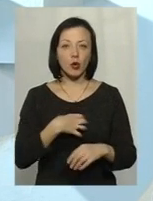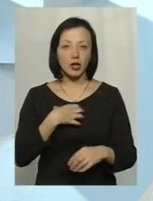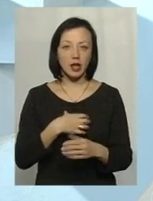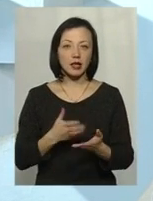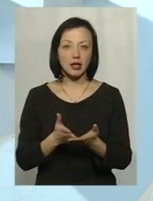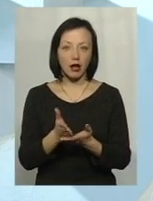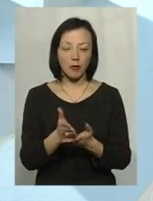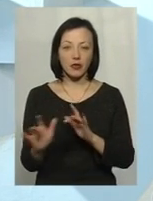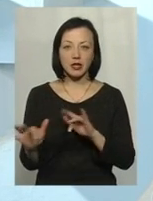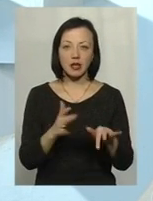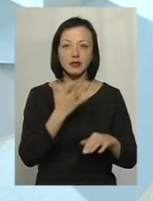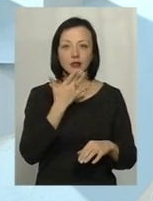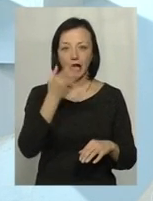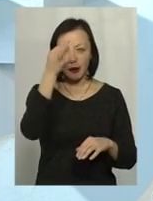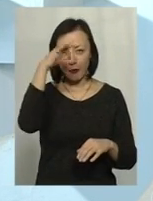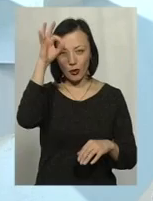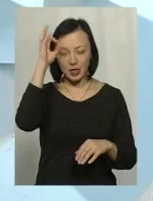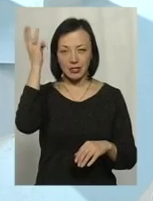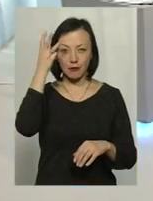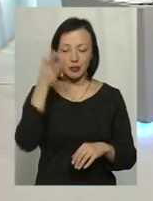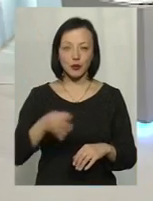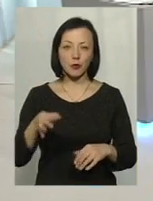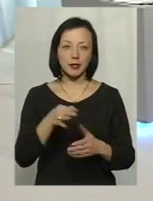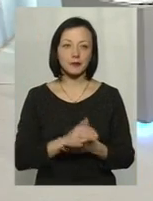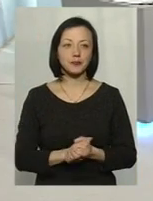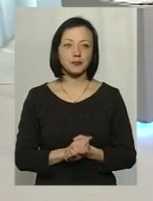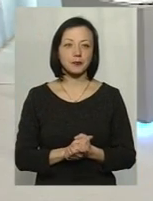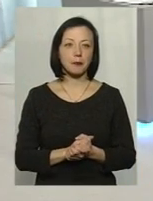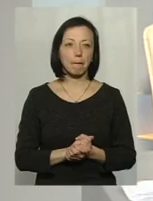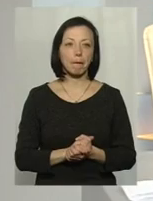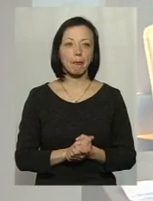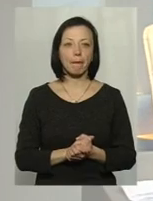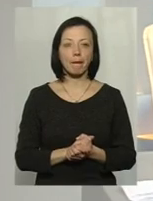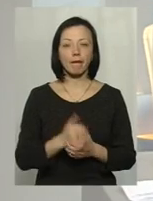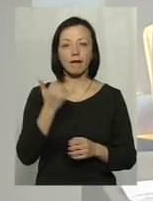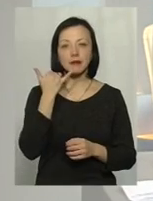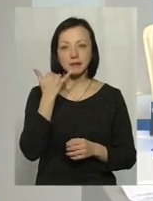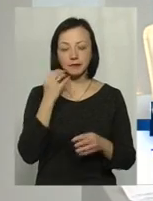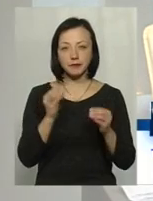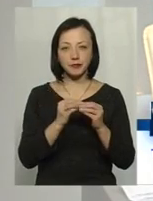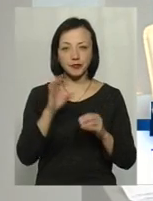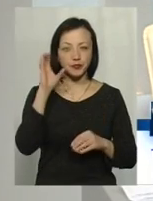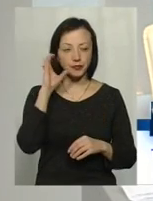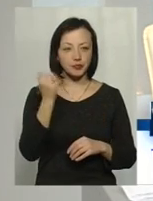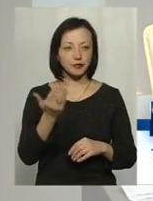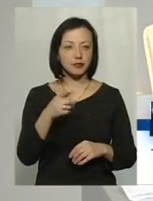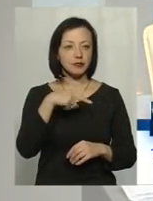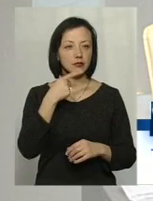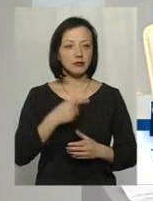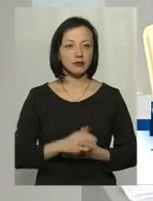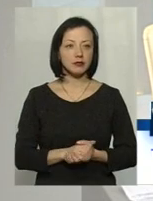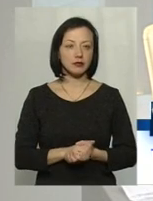напрямків діяльності Національної поліції в Хмельницькій області. Дякую вам за відповідь. 61-90-60. Слухаємо вас. Говоріть, будь